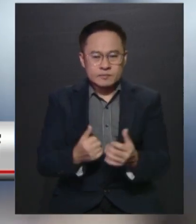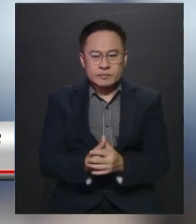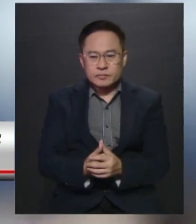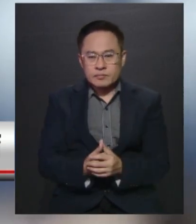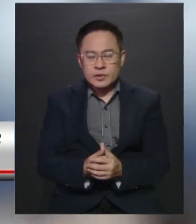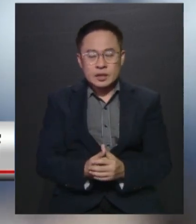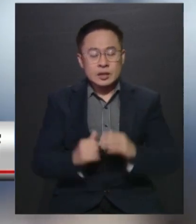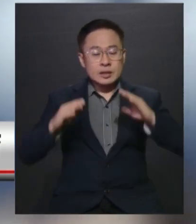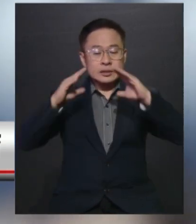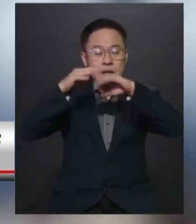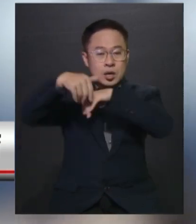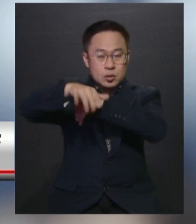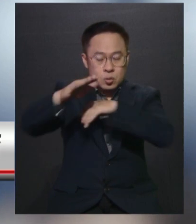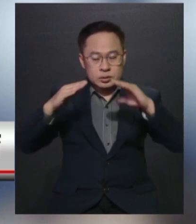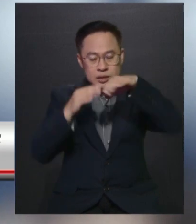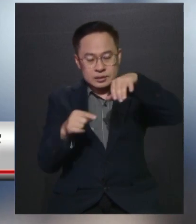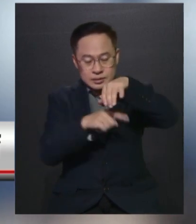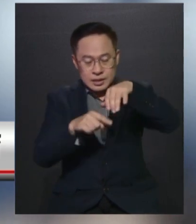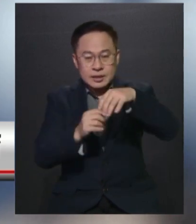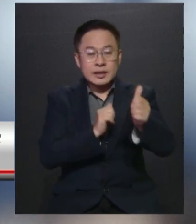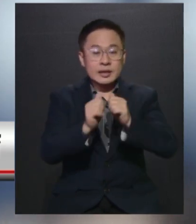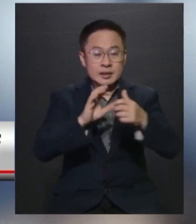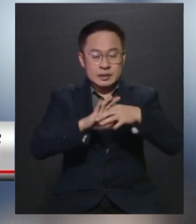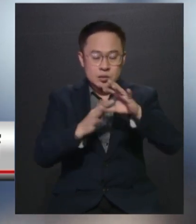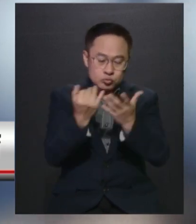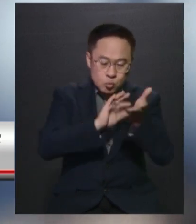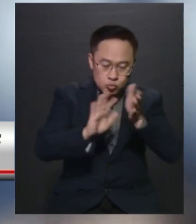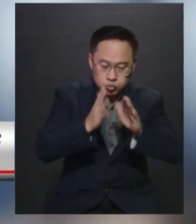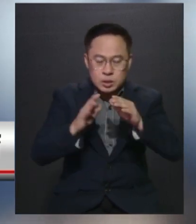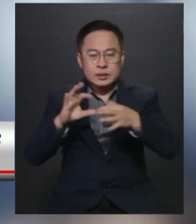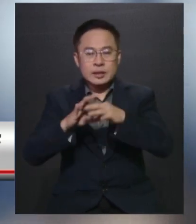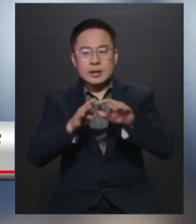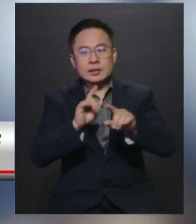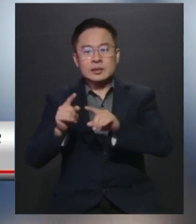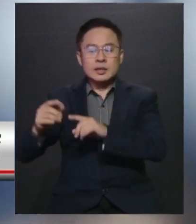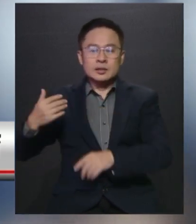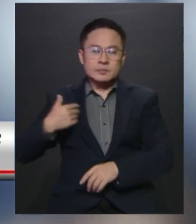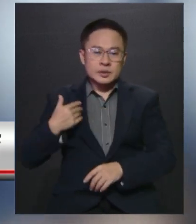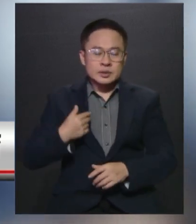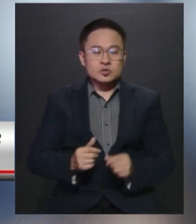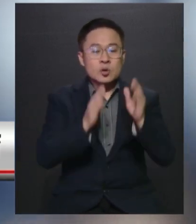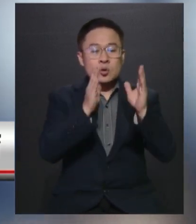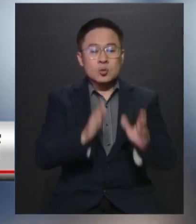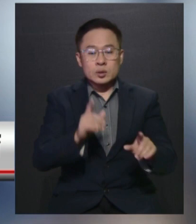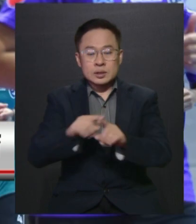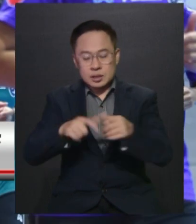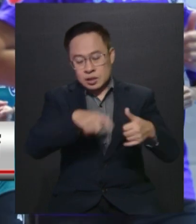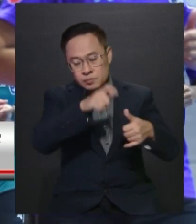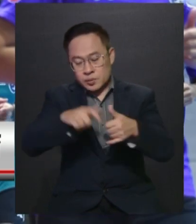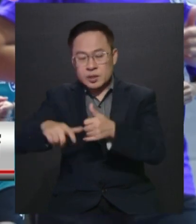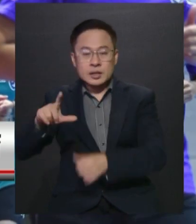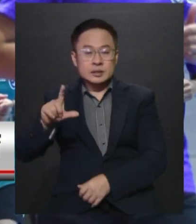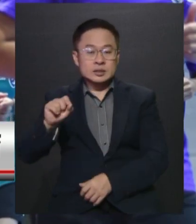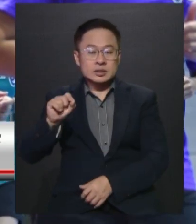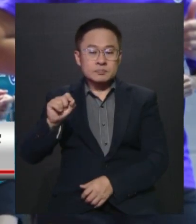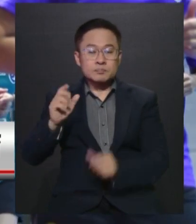รียญทองจากครั้งล่าสุดในปี2017นะครับที่ประเทศเติร์กเมนิสถานนะครับส่วนผู้เล่นทั้ง20คนในชุดนี้ครับก็เป็นผู้เล่นแกน